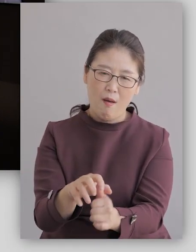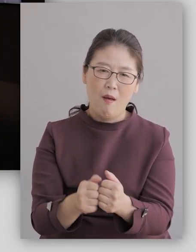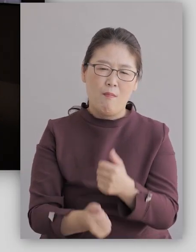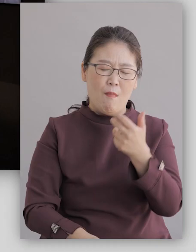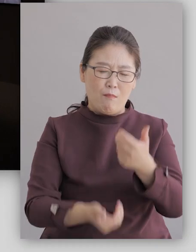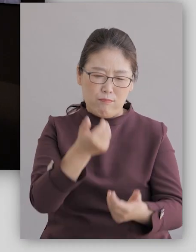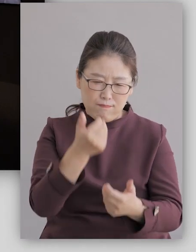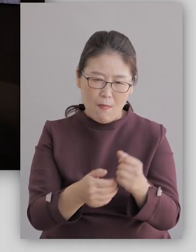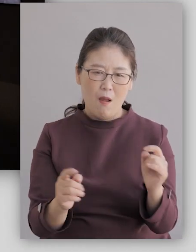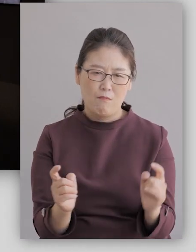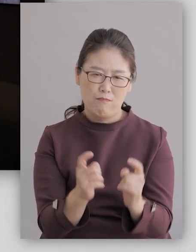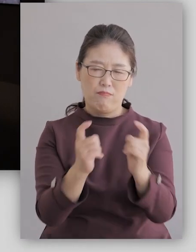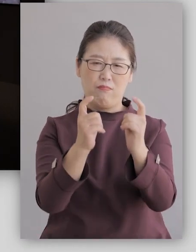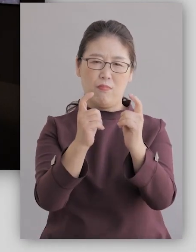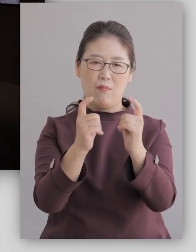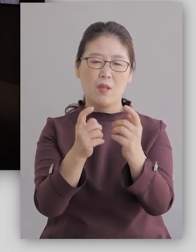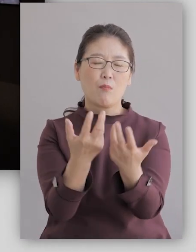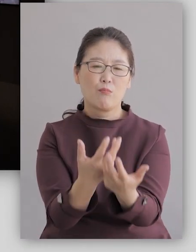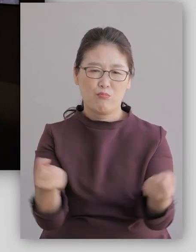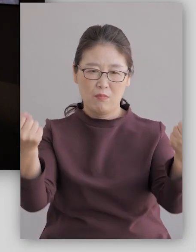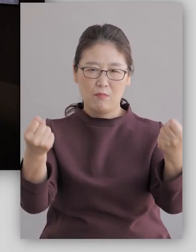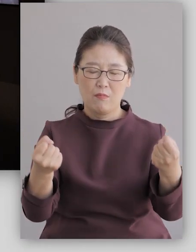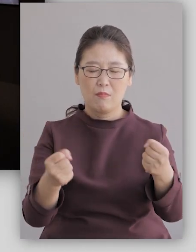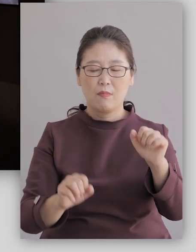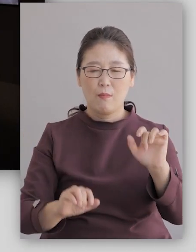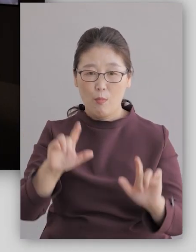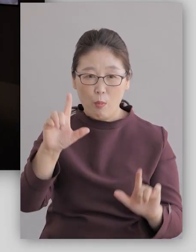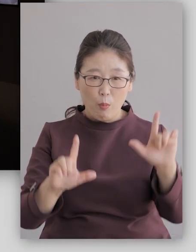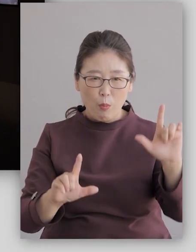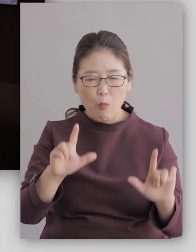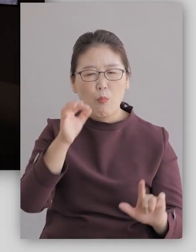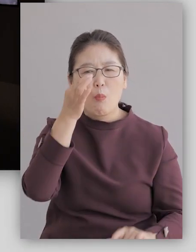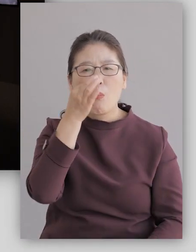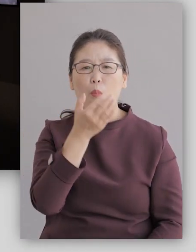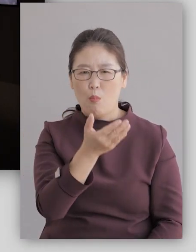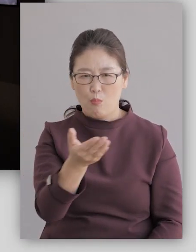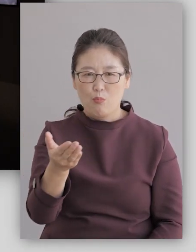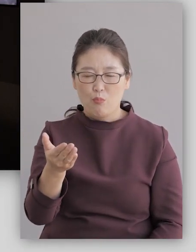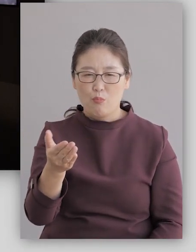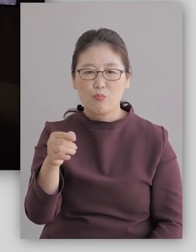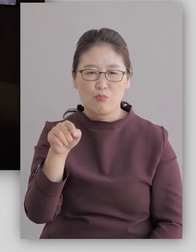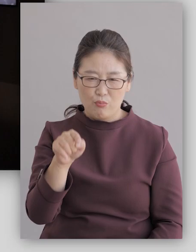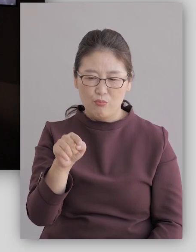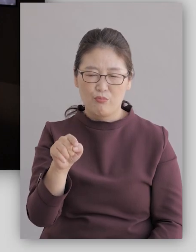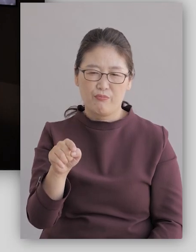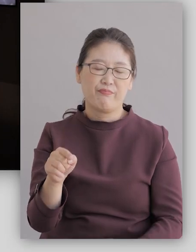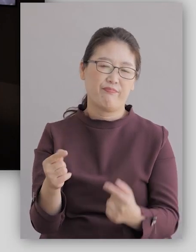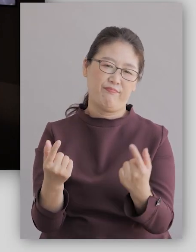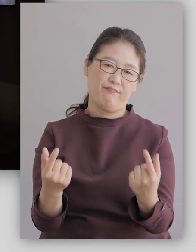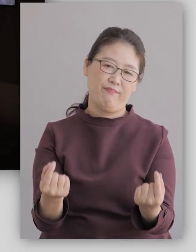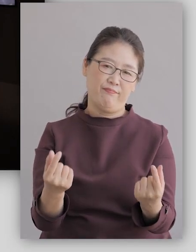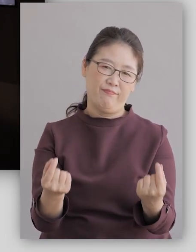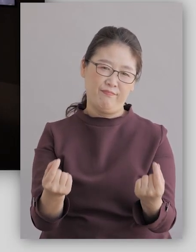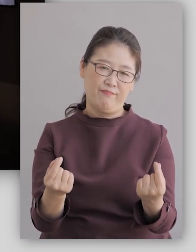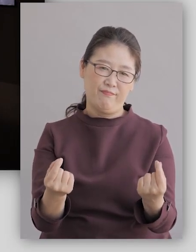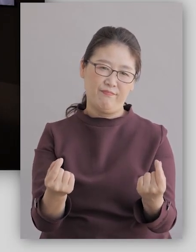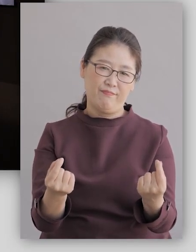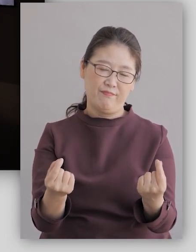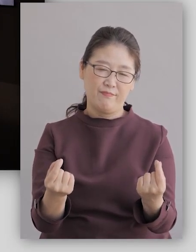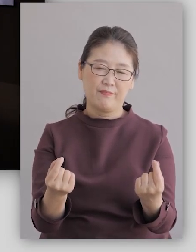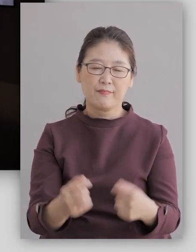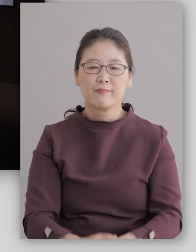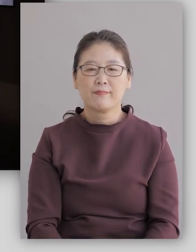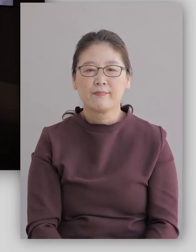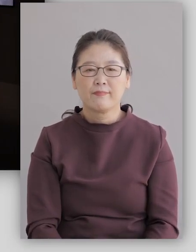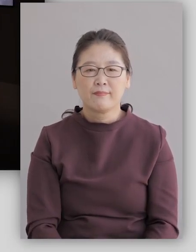분쟁과 이런 분단의 모습들을 보여주게 되는 하나의 키워드로 지금